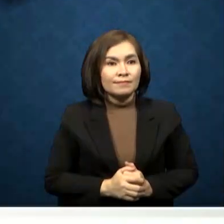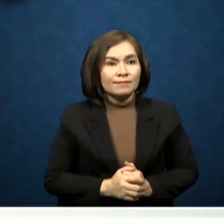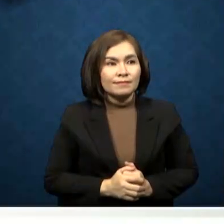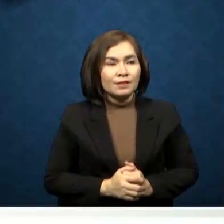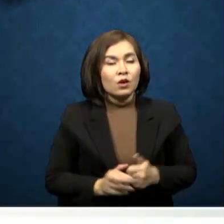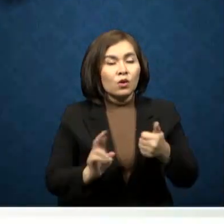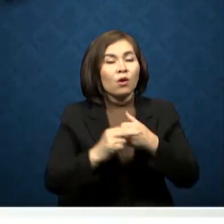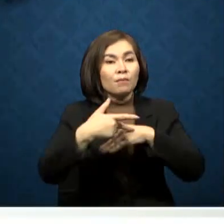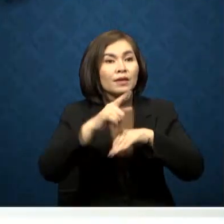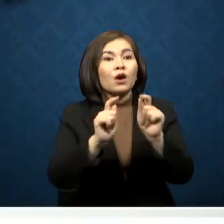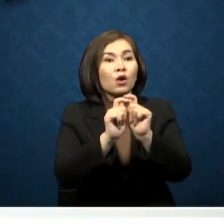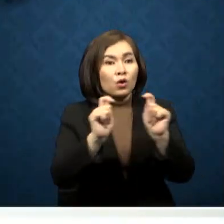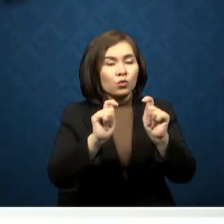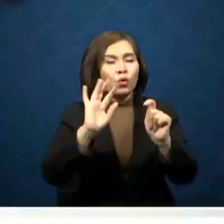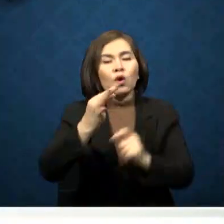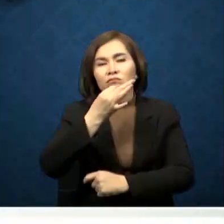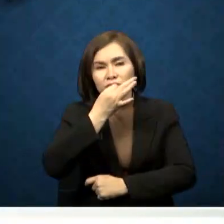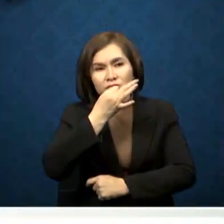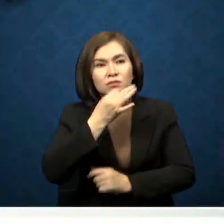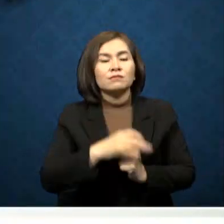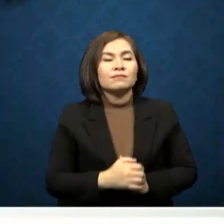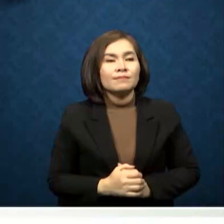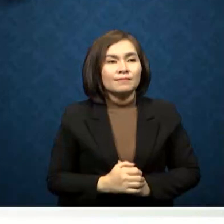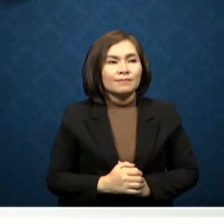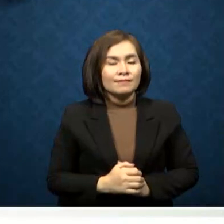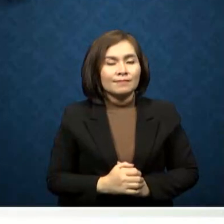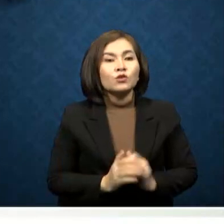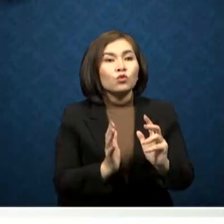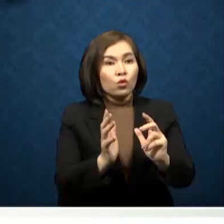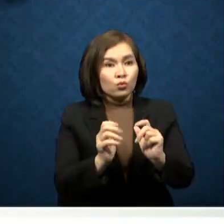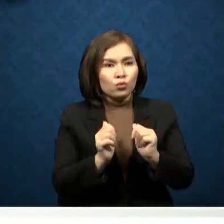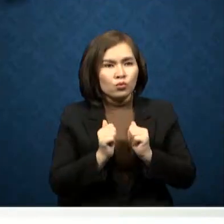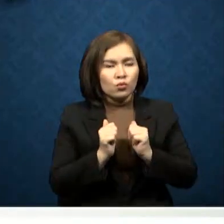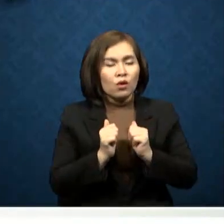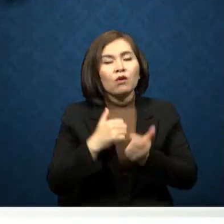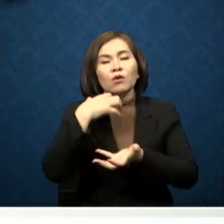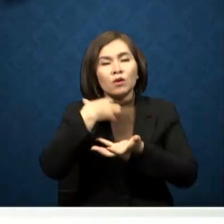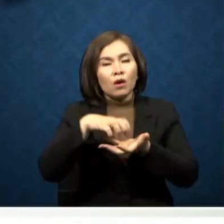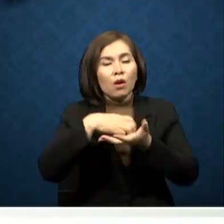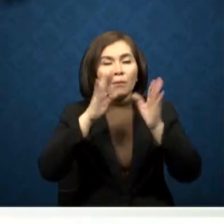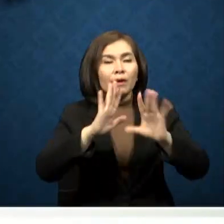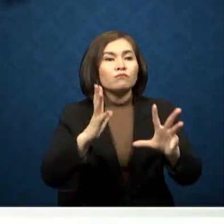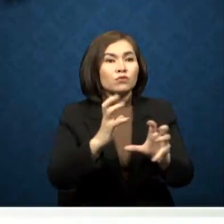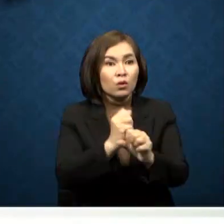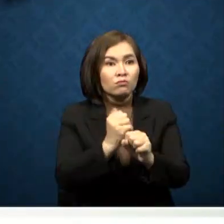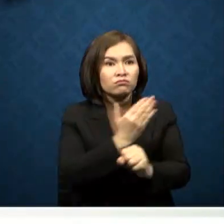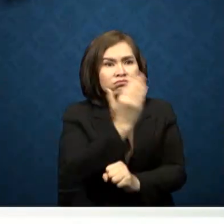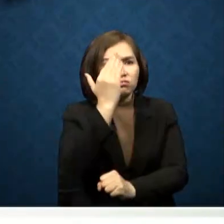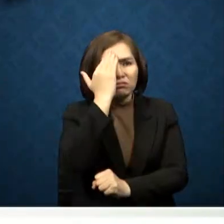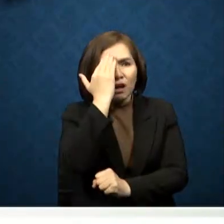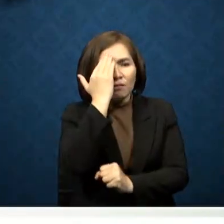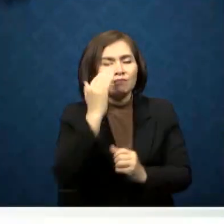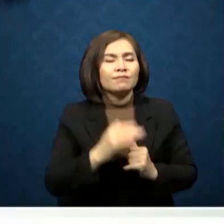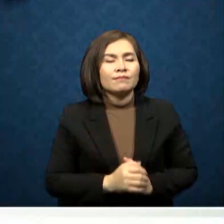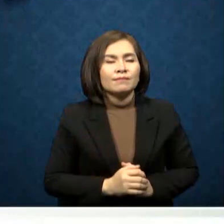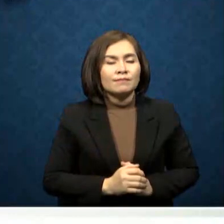อนุกรรมาธิการการอาชศึกษานะขออนุญาตขออนุญาตรายงานโดยสรุปนะครับท่านประธานครับนะเกี่ยว